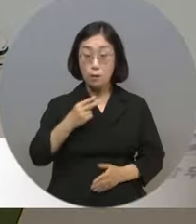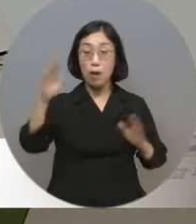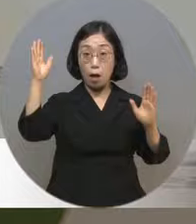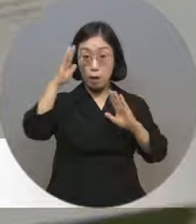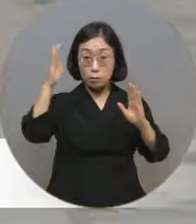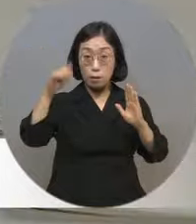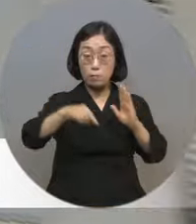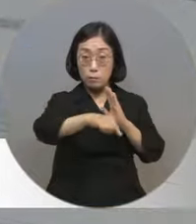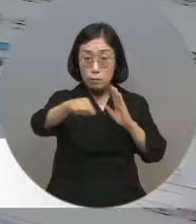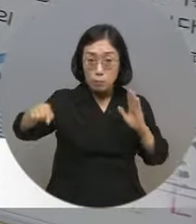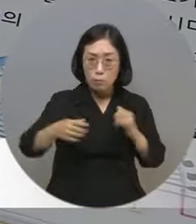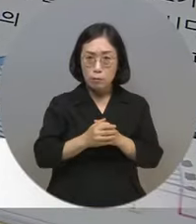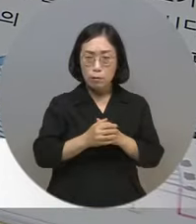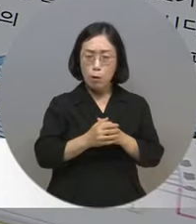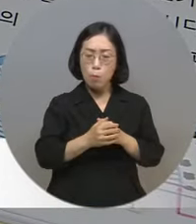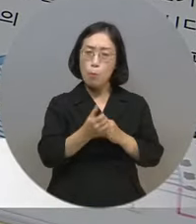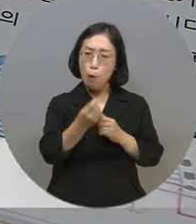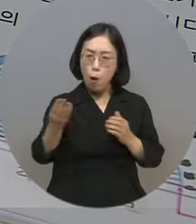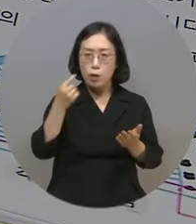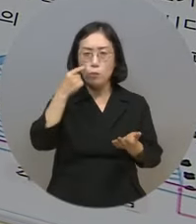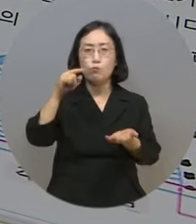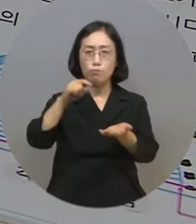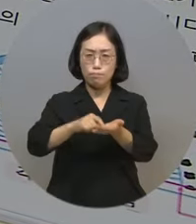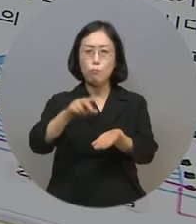받는 교과서에는 몇 가지 문제점이 있습니다.